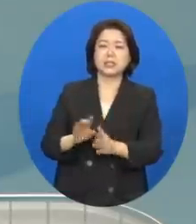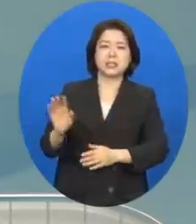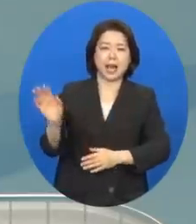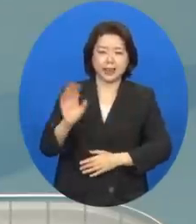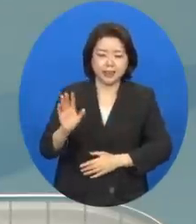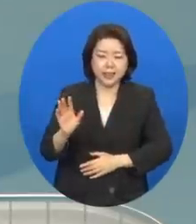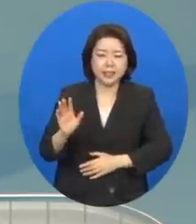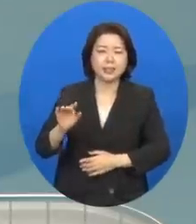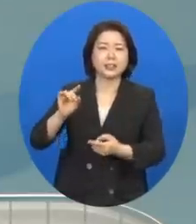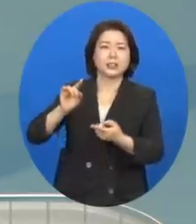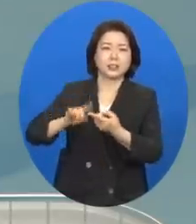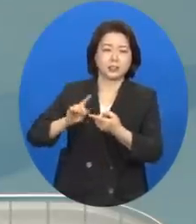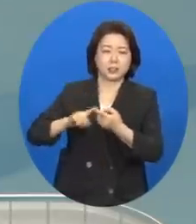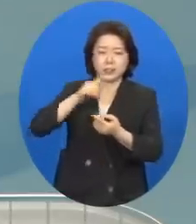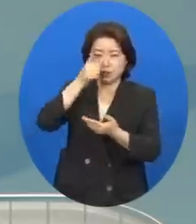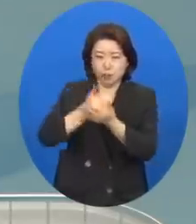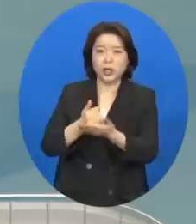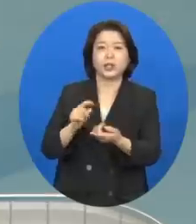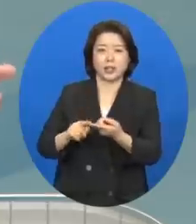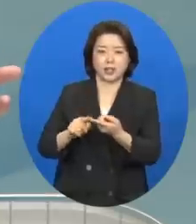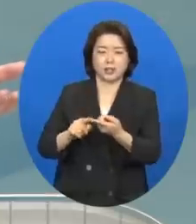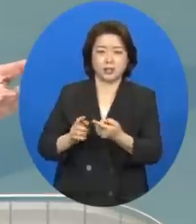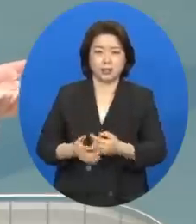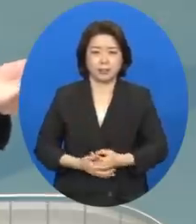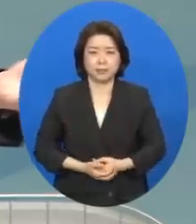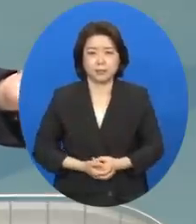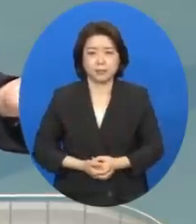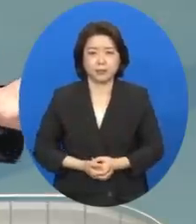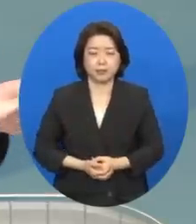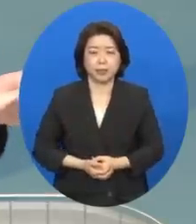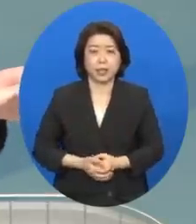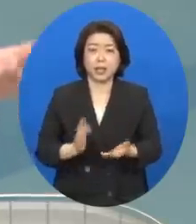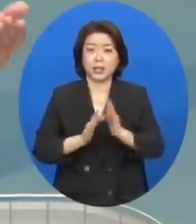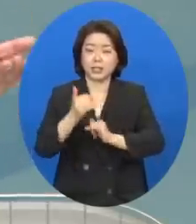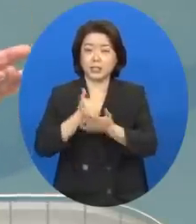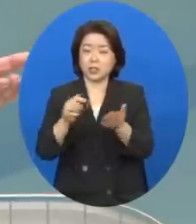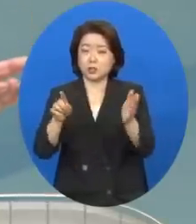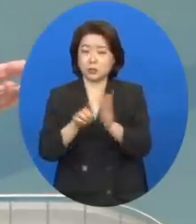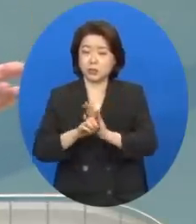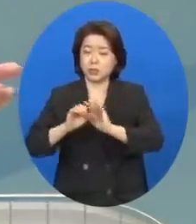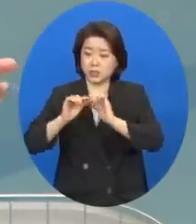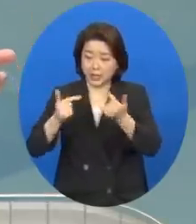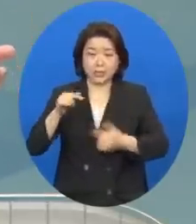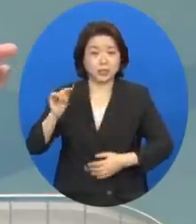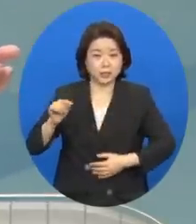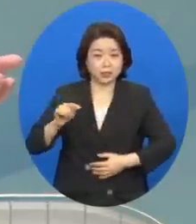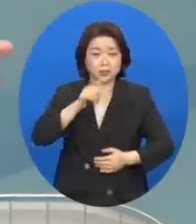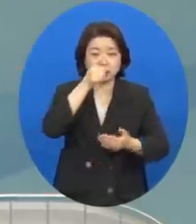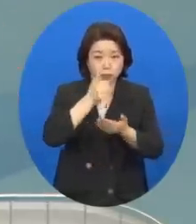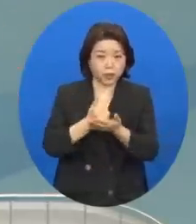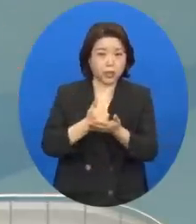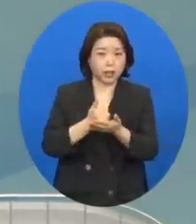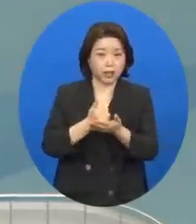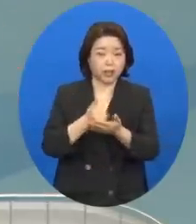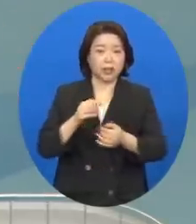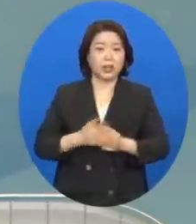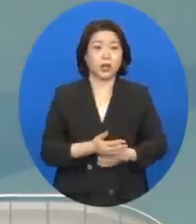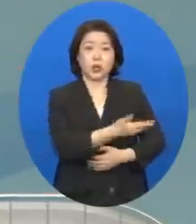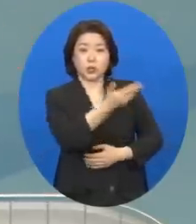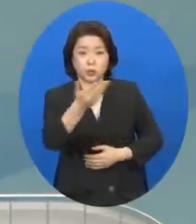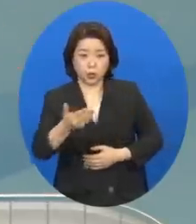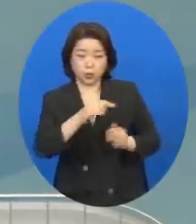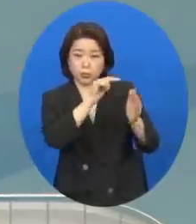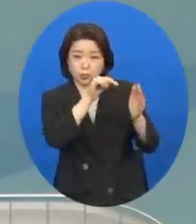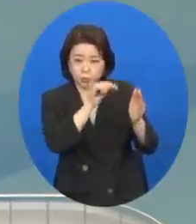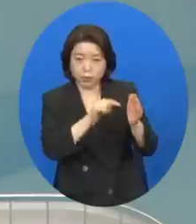대해서 가르치신다는 거예요. 여러분, 예수를 믿지 않는 것이 죄라는 것에 대해서 여기 계신 여러분